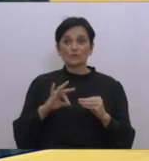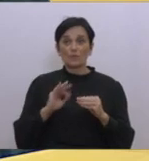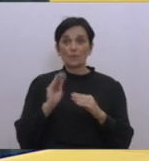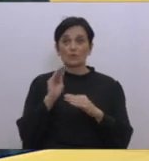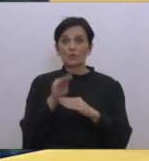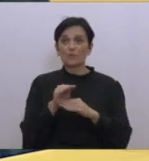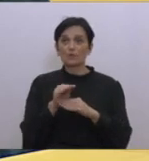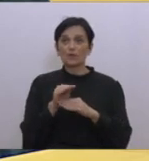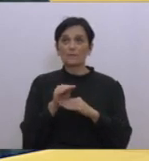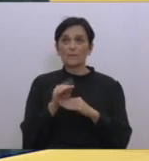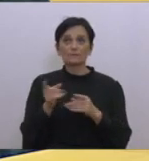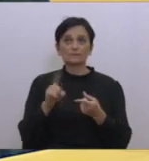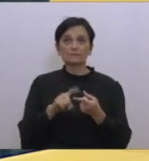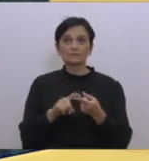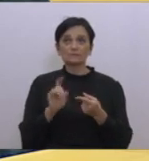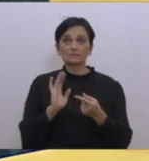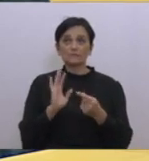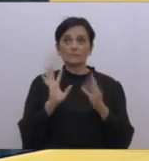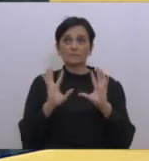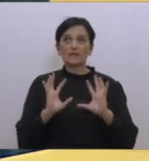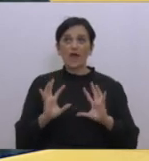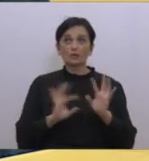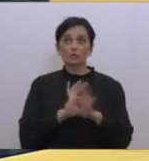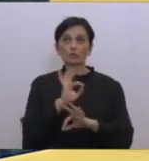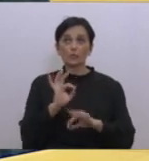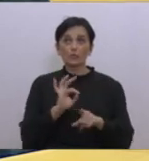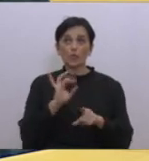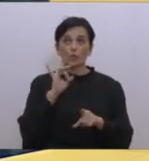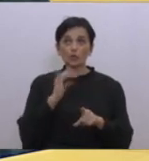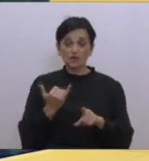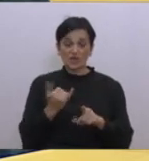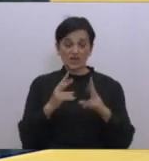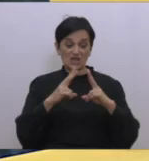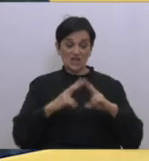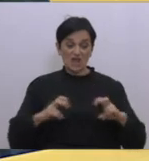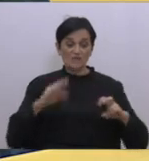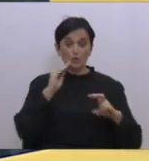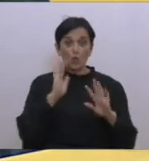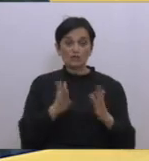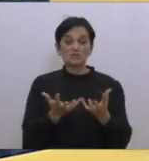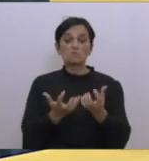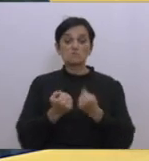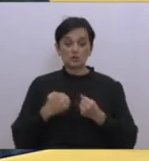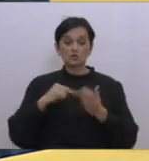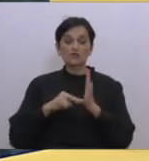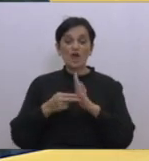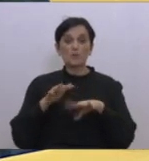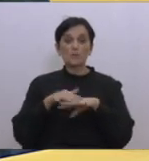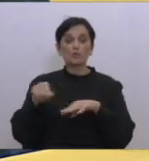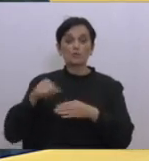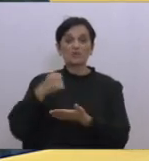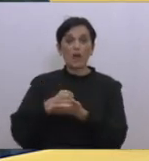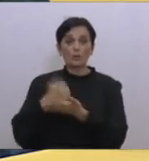არ შეეხება, იმიტომ რომ კანონ პროექტი ჯერ განხილვის სტადიაშია და როდესაც მიღებული იქნება, ჩვენ უკვე ბიუჯეტი დამტკიცებული